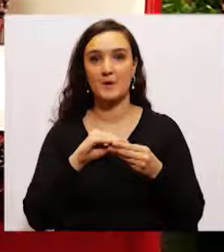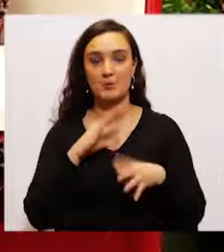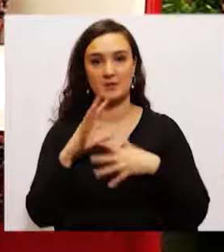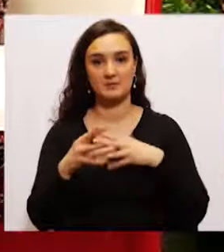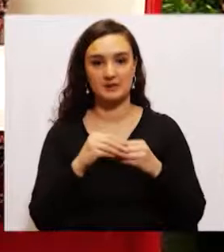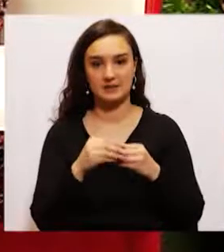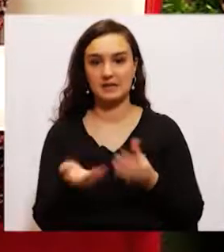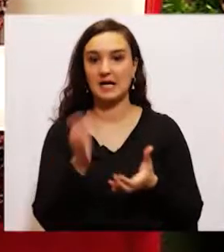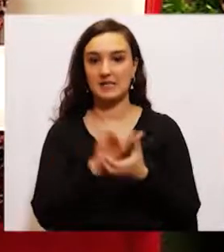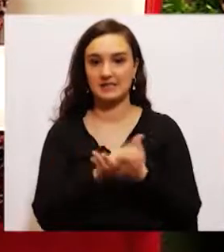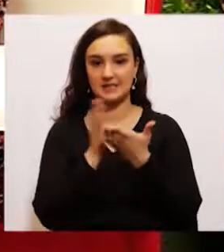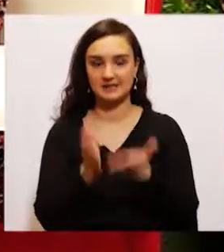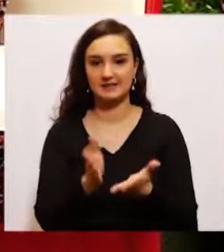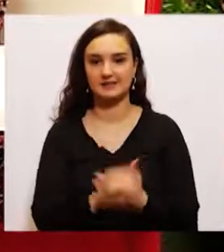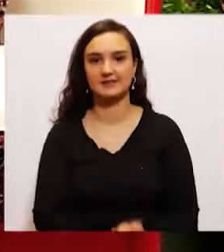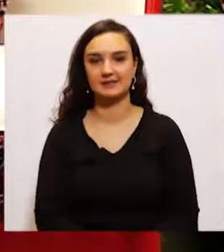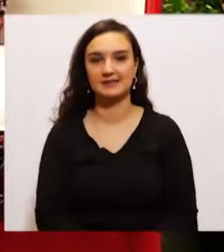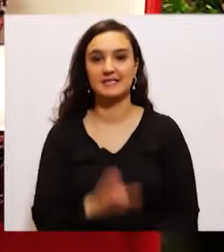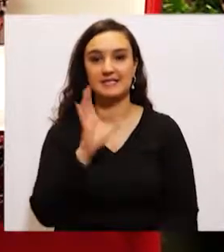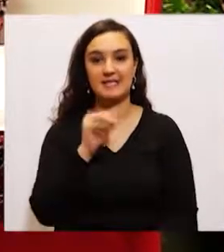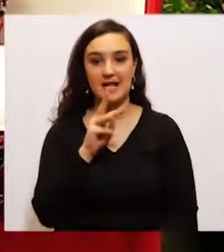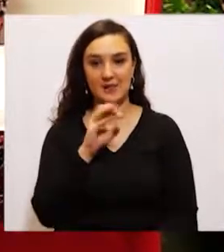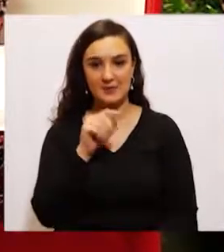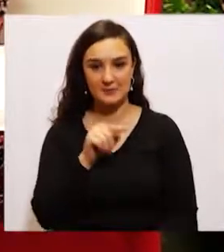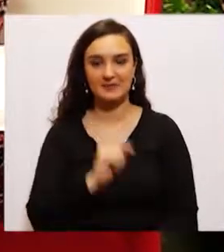ერთად. გაიცანით კიდევ ერთხელ.